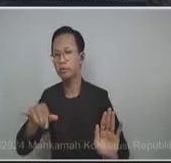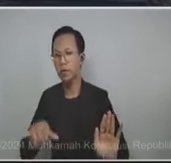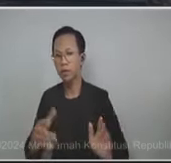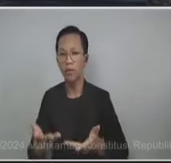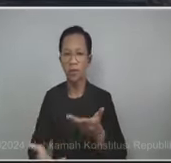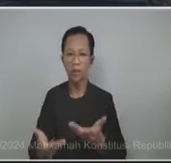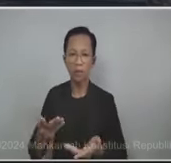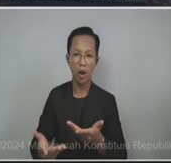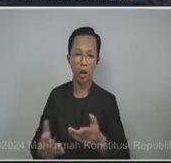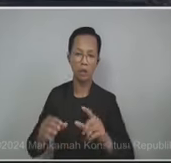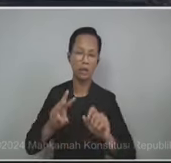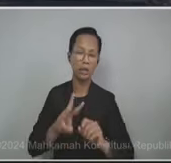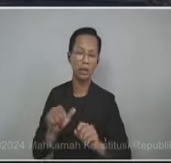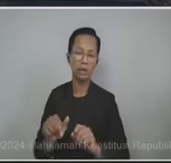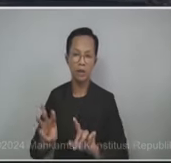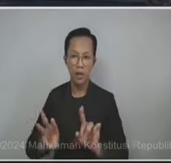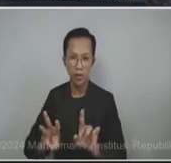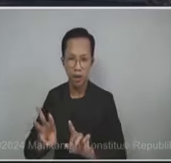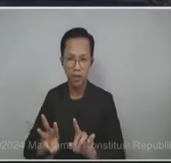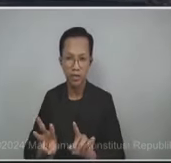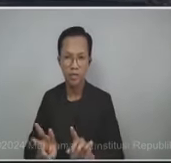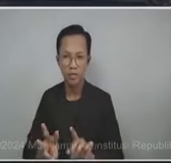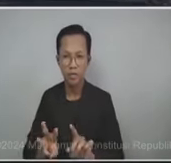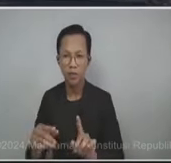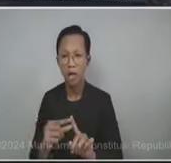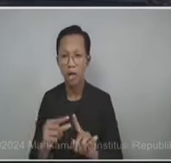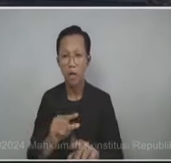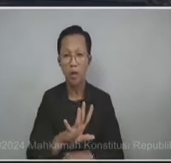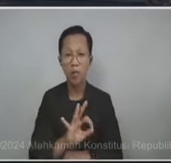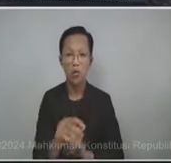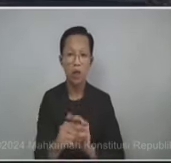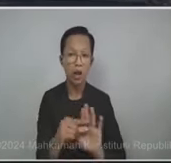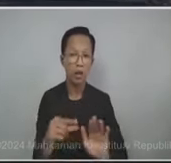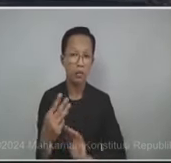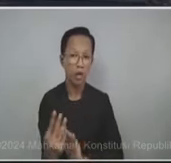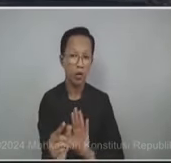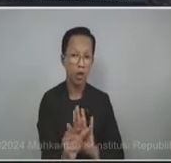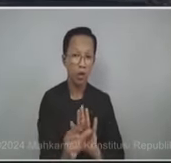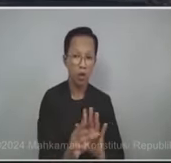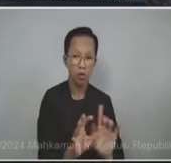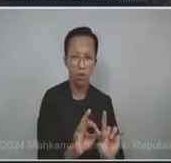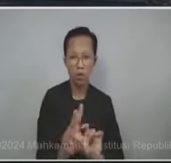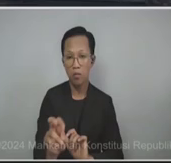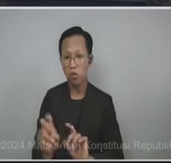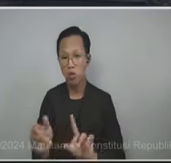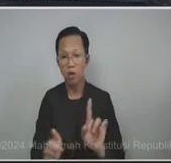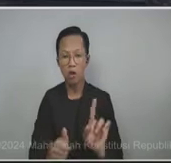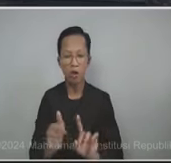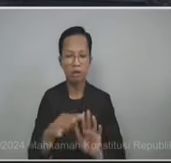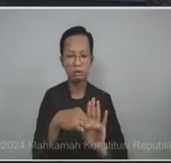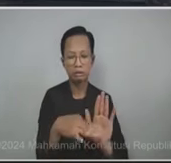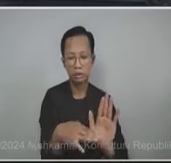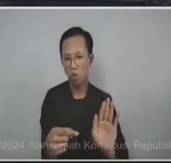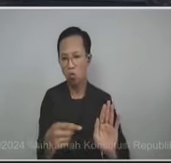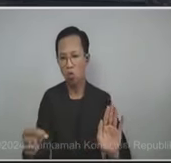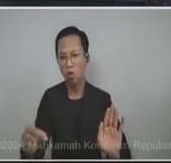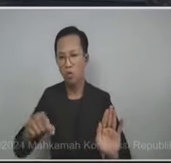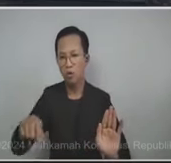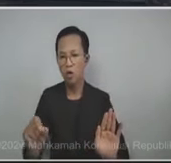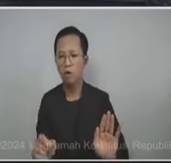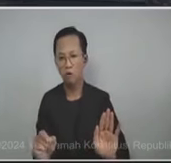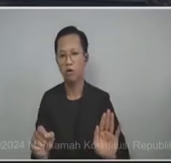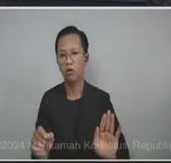paragraf 3.13 sedangkan norma pasal 40at 3 undang-undang 10 2016 dinyatakan inkonstitusional namun oleh